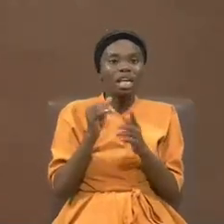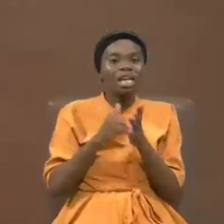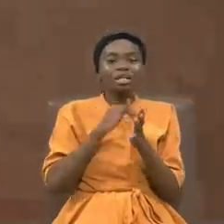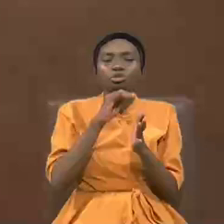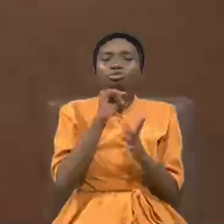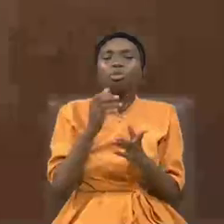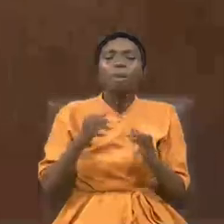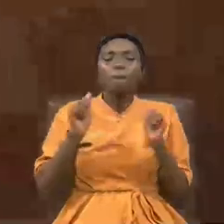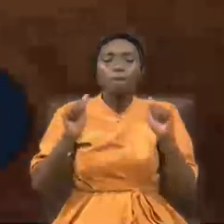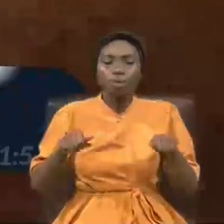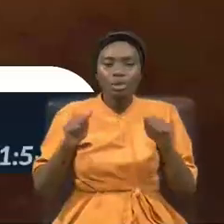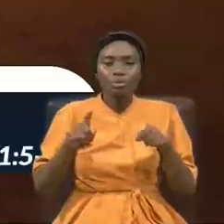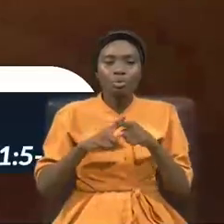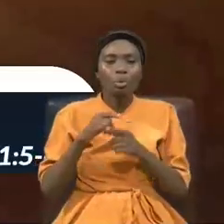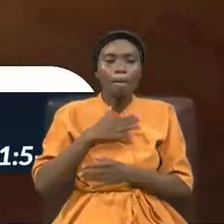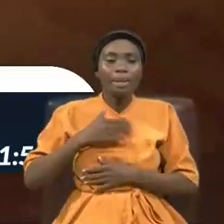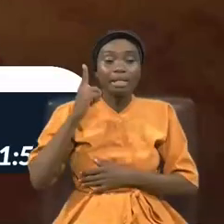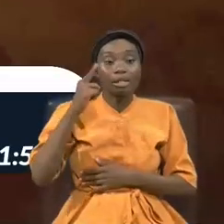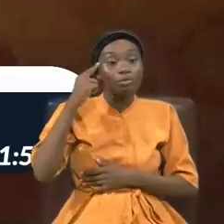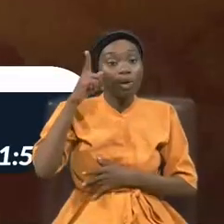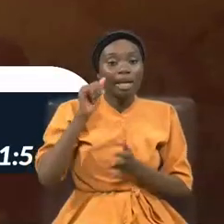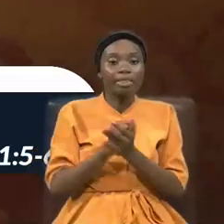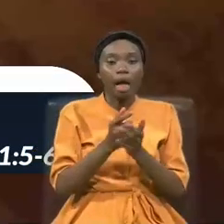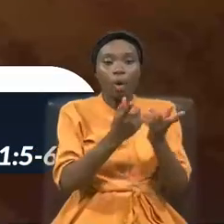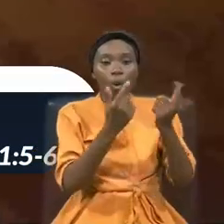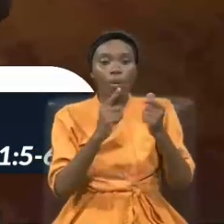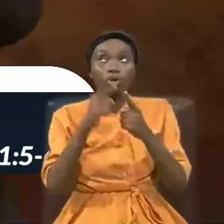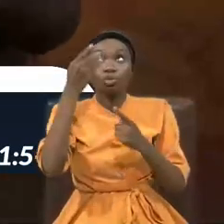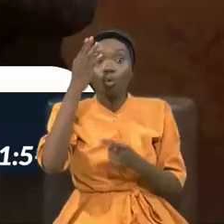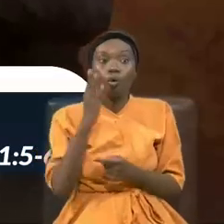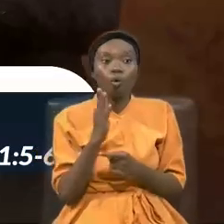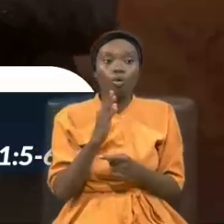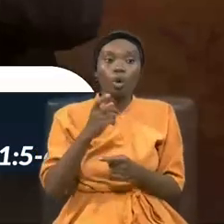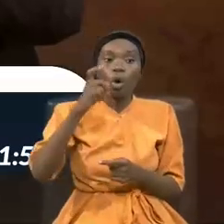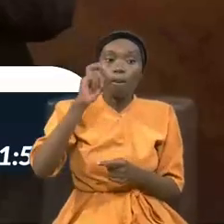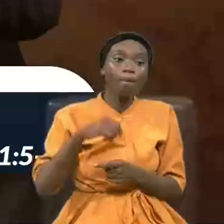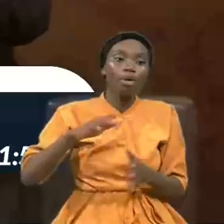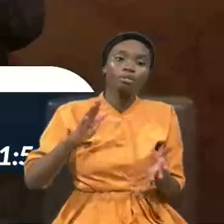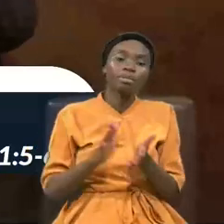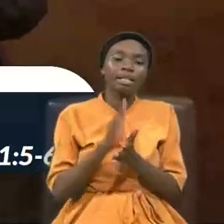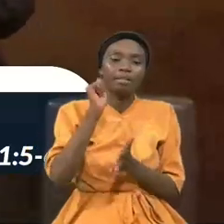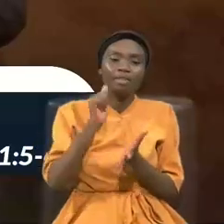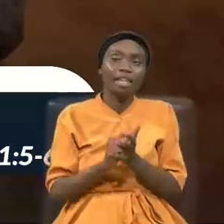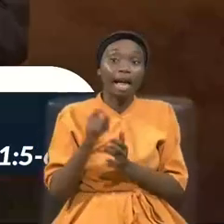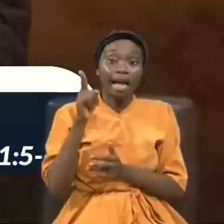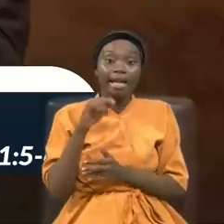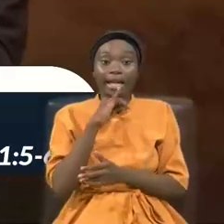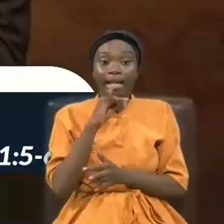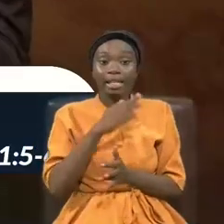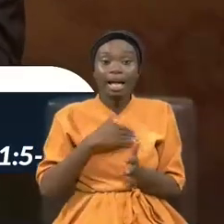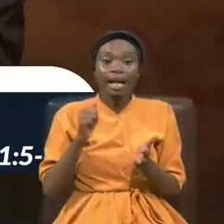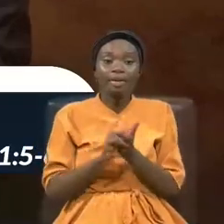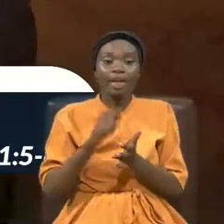foi, sans la fidélité, il est impossible de lui être agréable, car il faut que celui qui s'approche de Dieu croie que